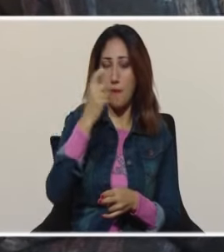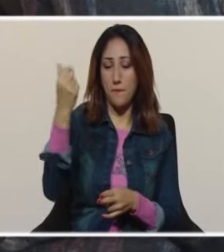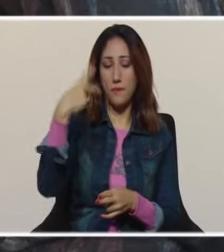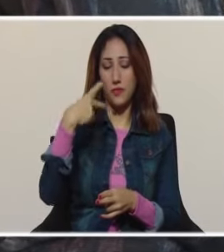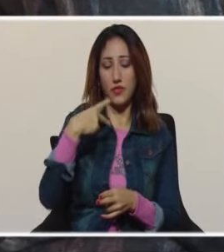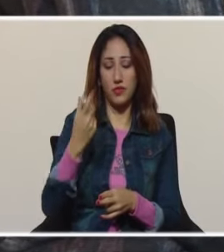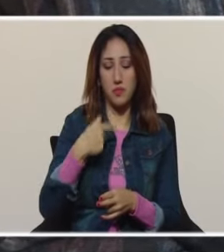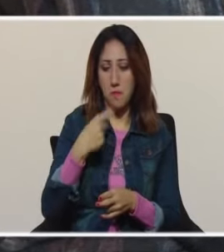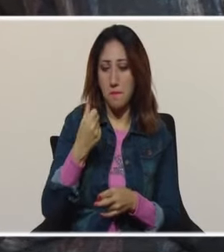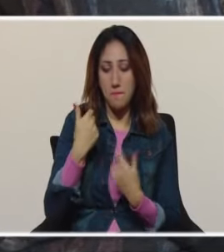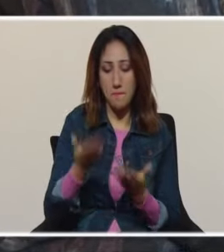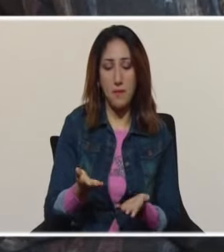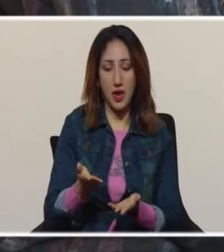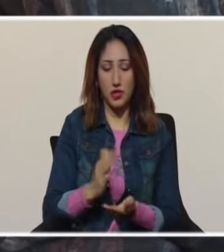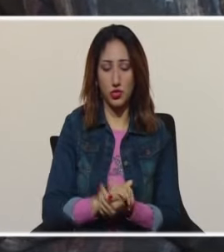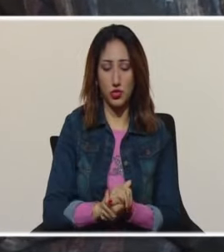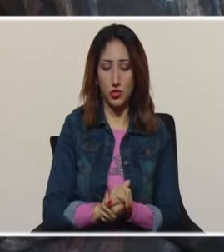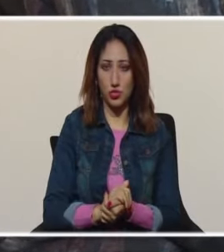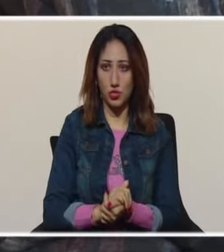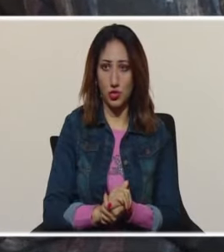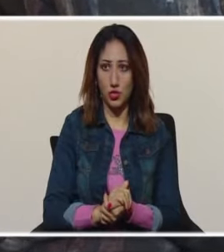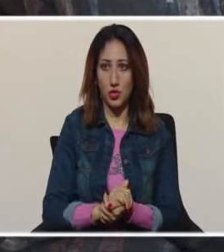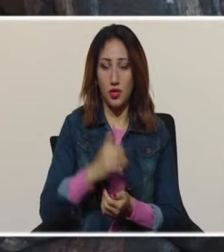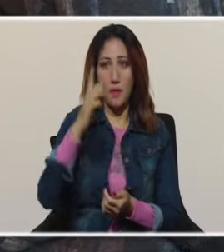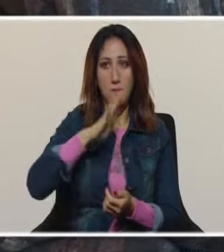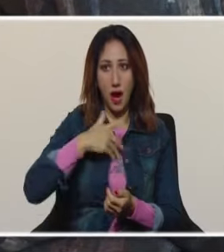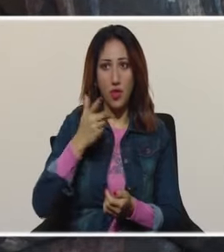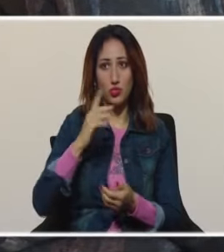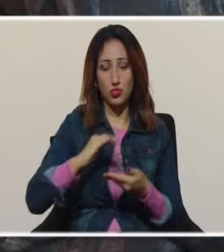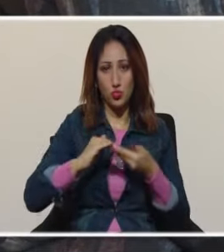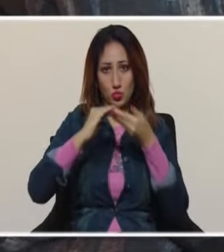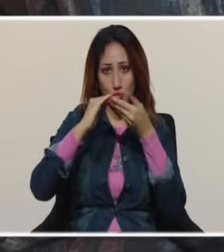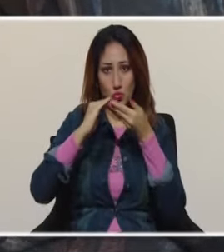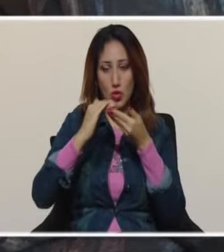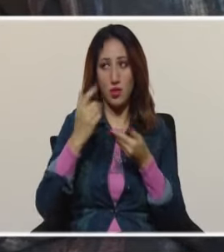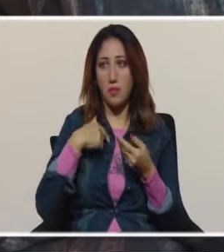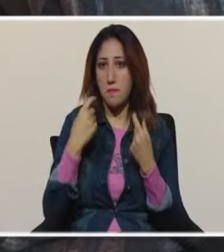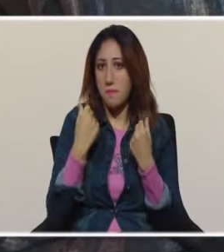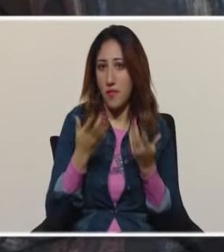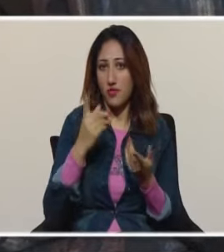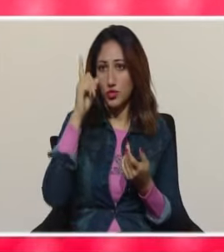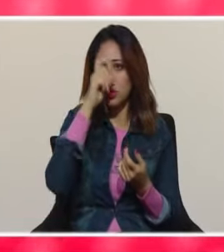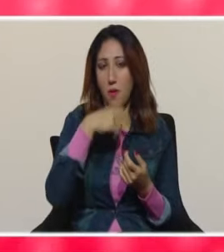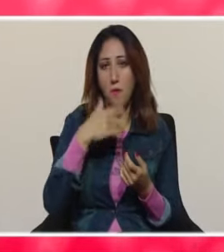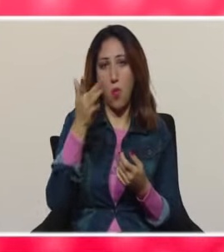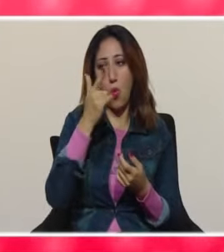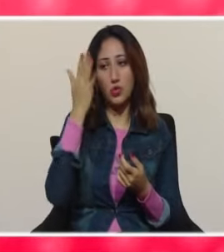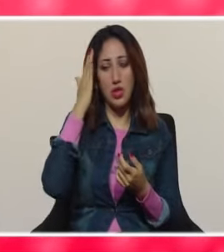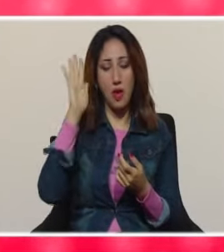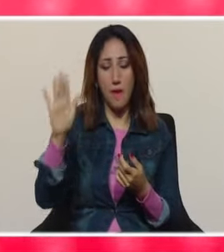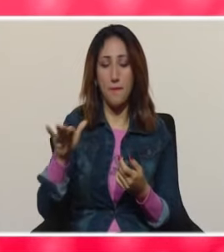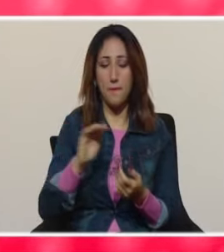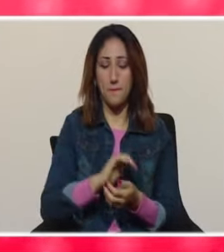مش قادره اكمل، واعتذرنا للناس عشان احنا برضو قلنا له مش قادره وجيت هنا كده. انت يا ام